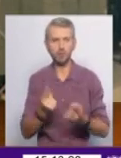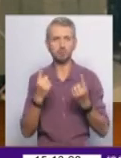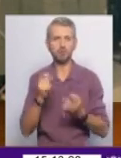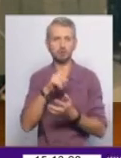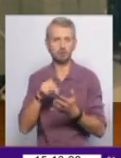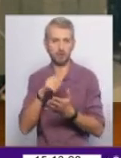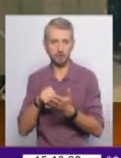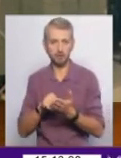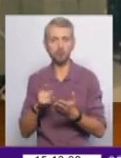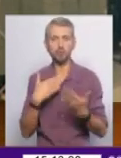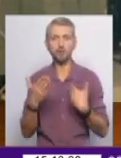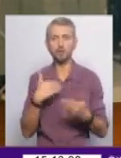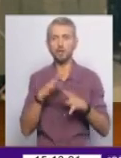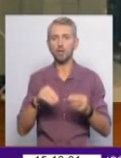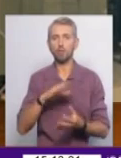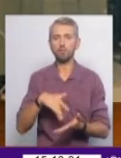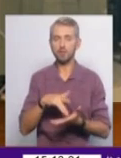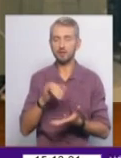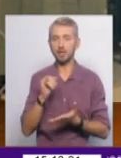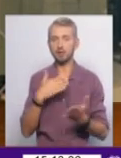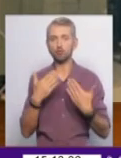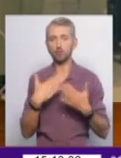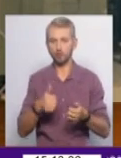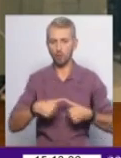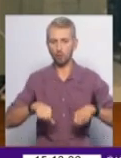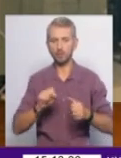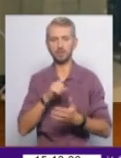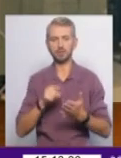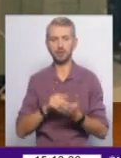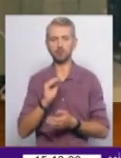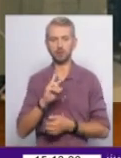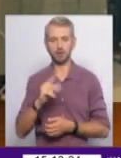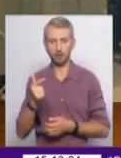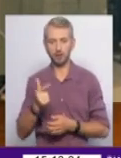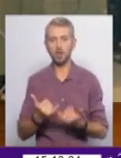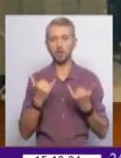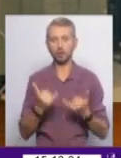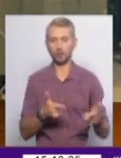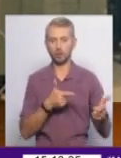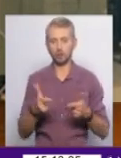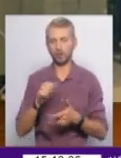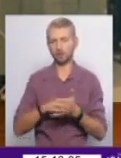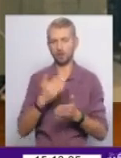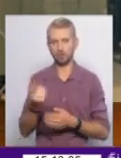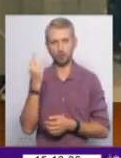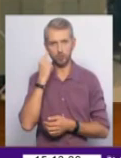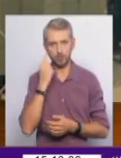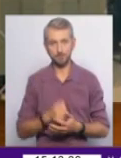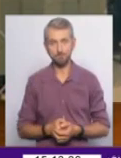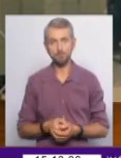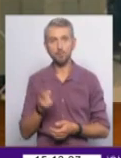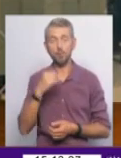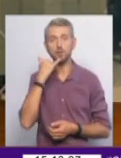які стосуються загалом міста і стосуються комісії з питань ЖКХ, ми, звичайно, сьогодні також готові від вас почути. Тож